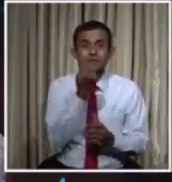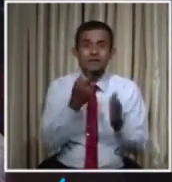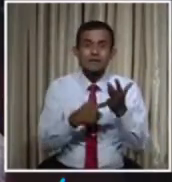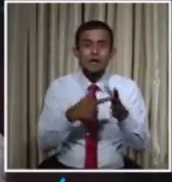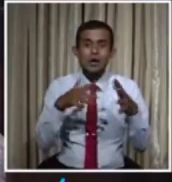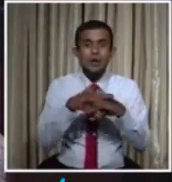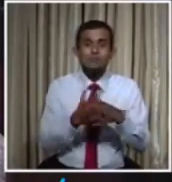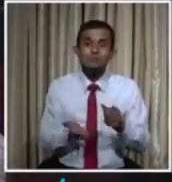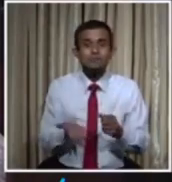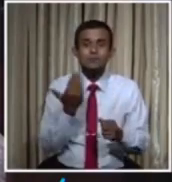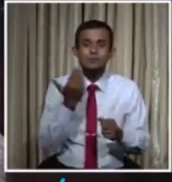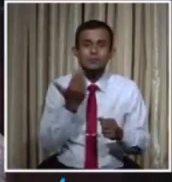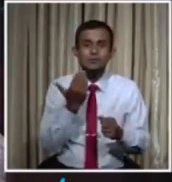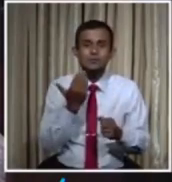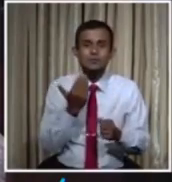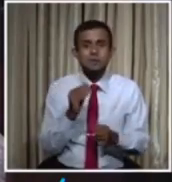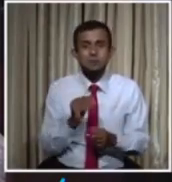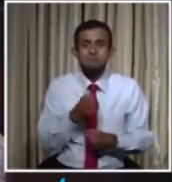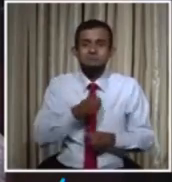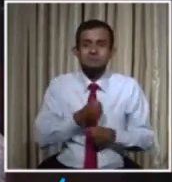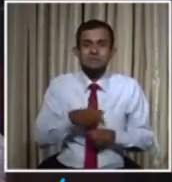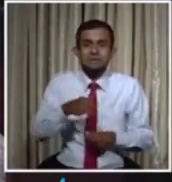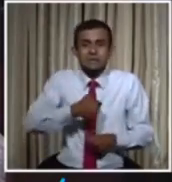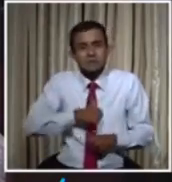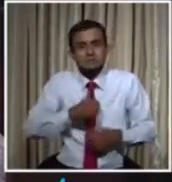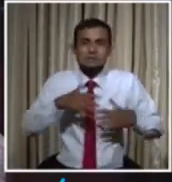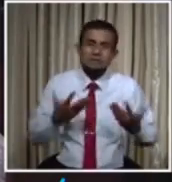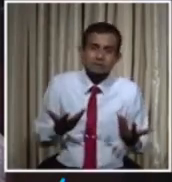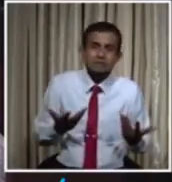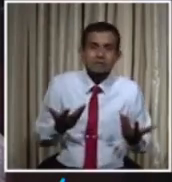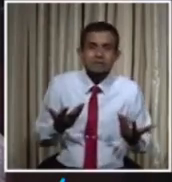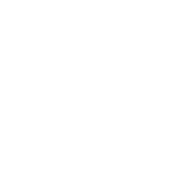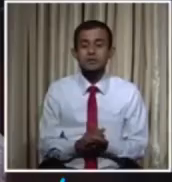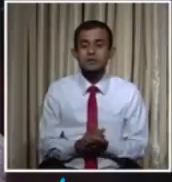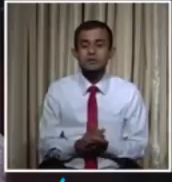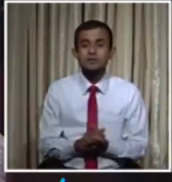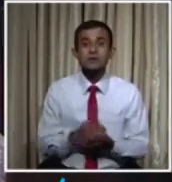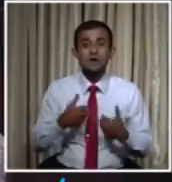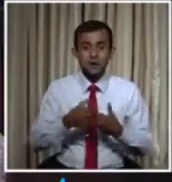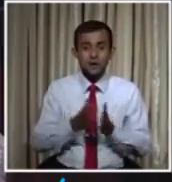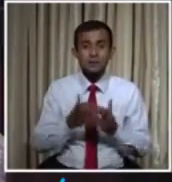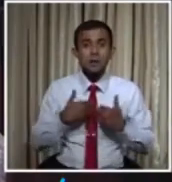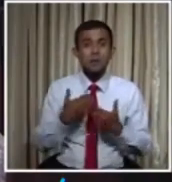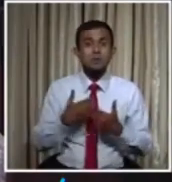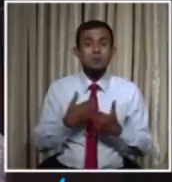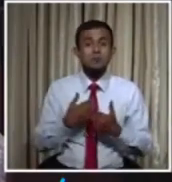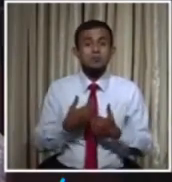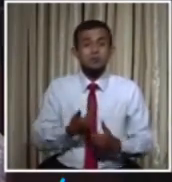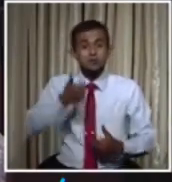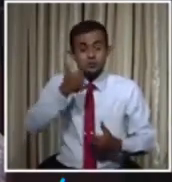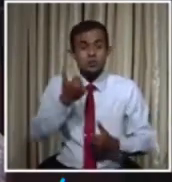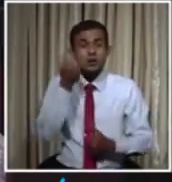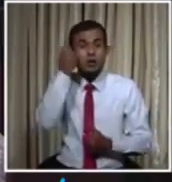කරමු. හැබැයි ඉතින් ආණ්ඩුව එකකද නැද්ද කියන එක ගැන ප්‍රශ්නයක් කියලා. අපි මේ අපේ න්‍යායවලට